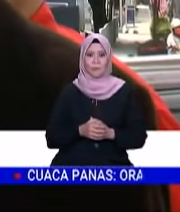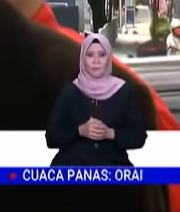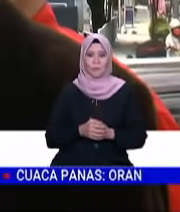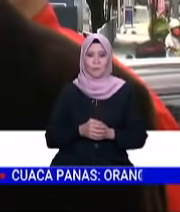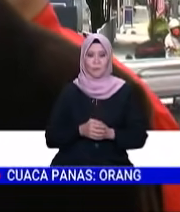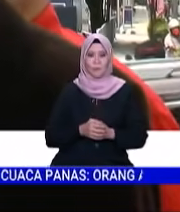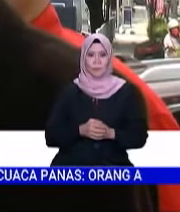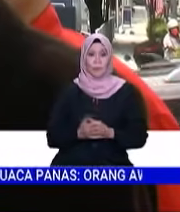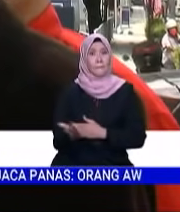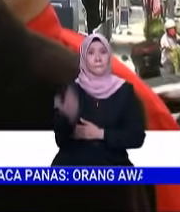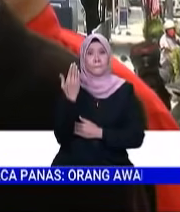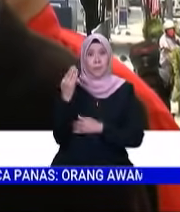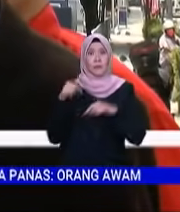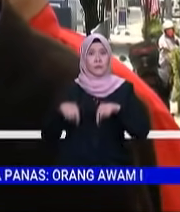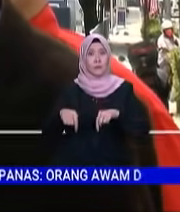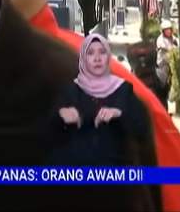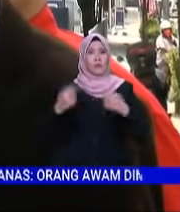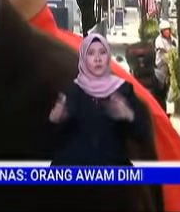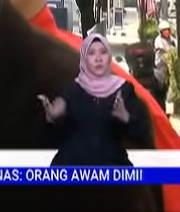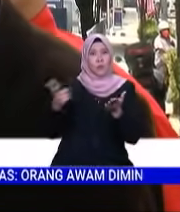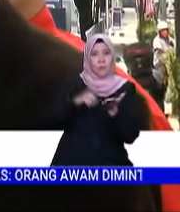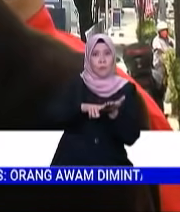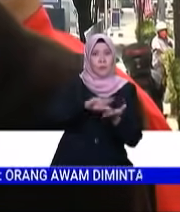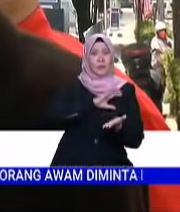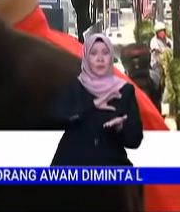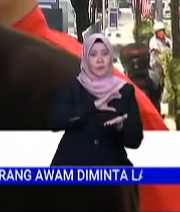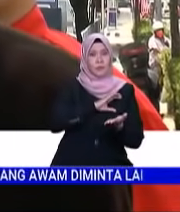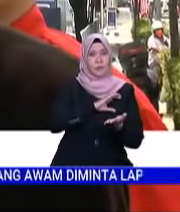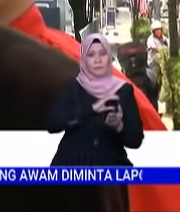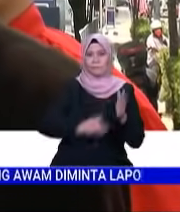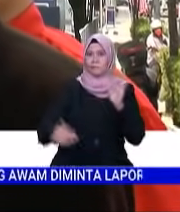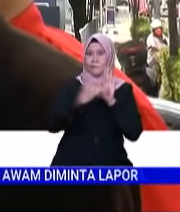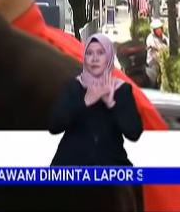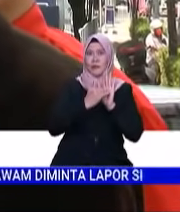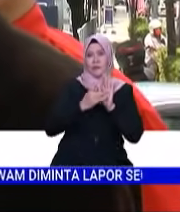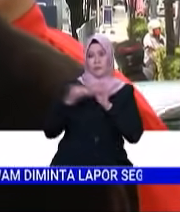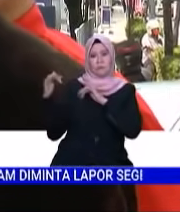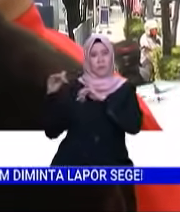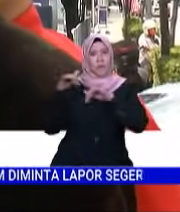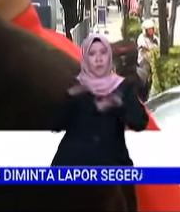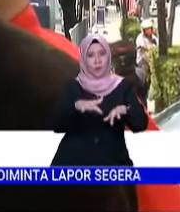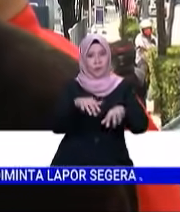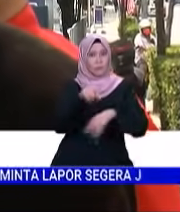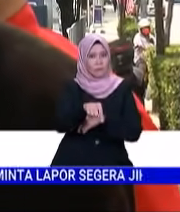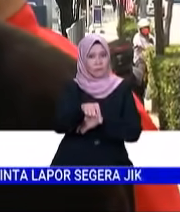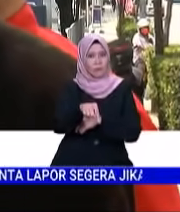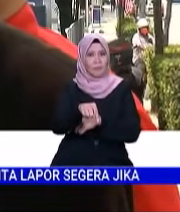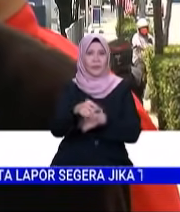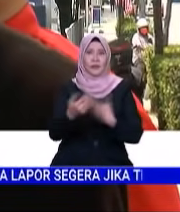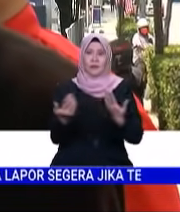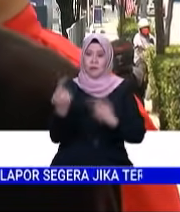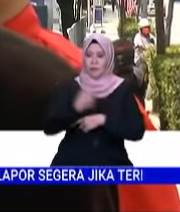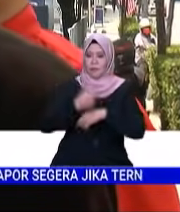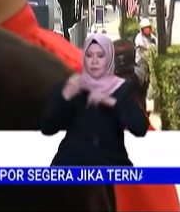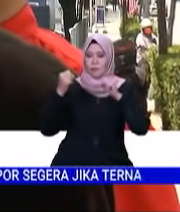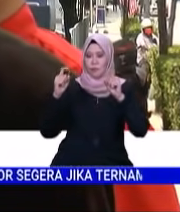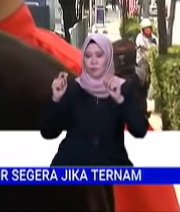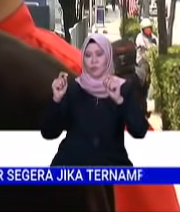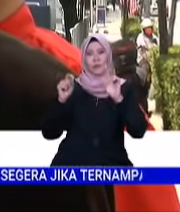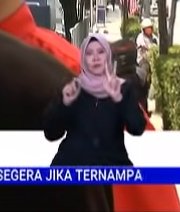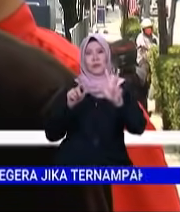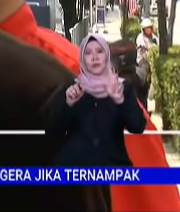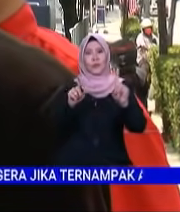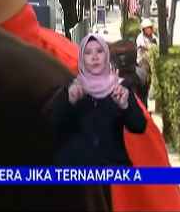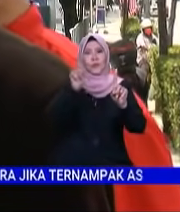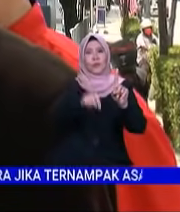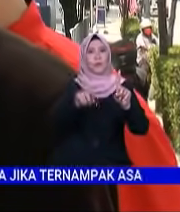Pagi ini kami telah membuat laporan polis membantah perhimpunan lawan yang diadakan pada hari Sabtu